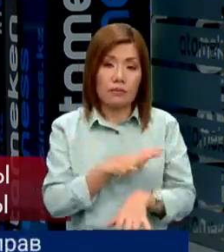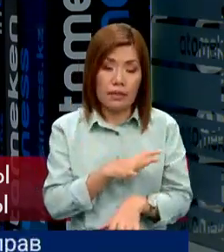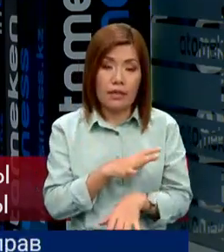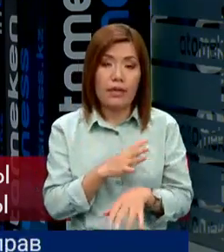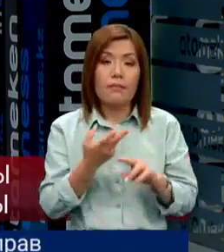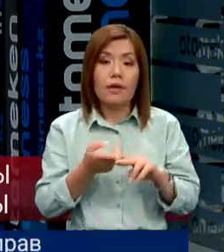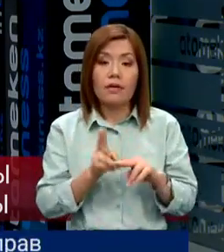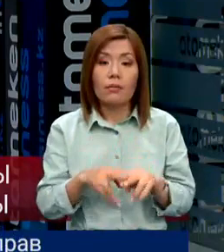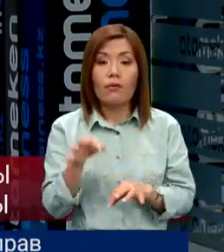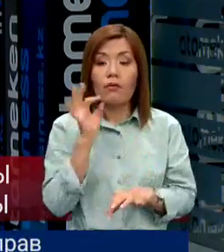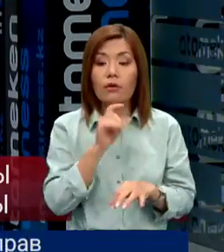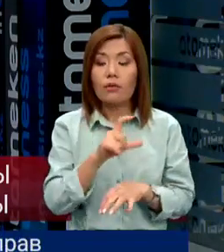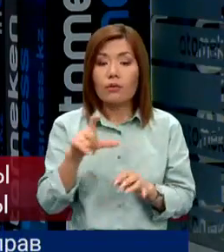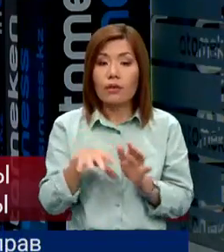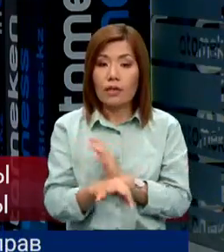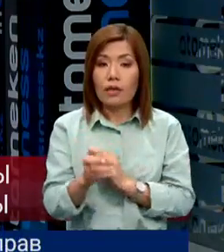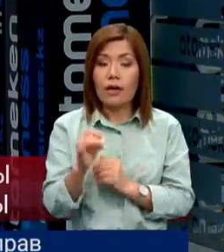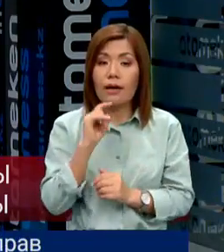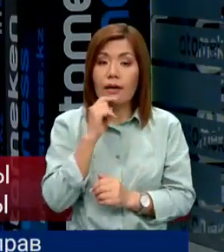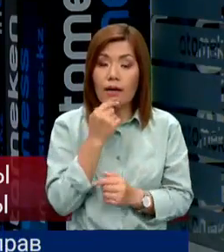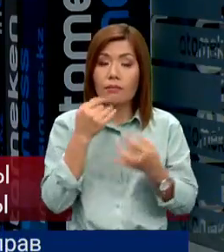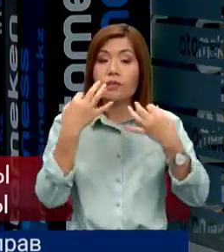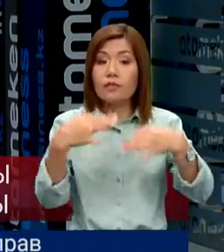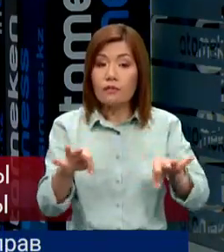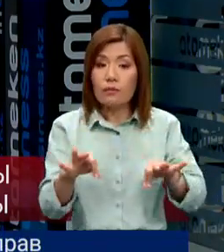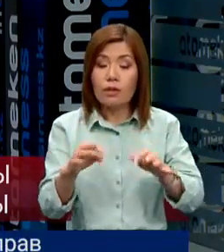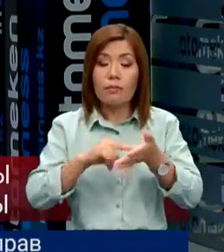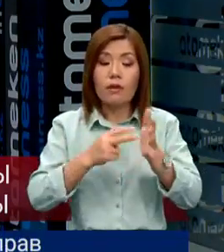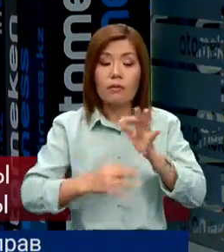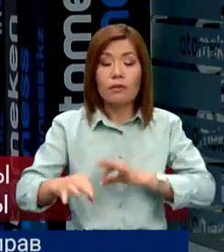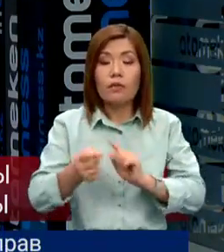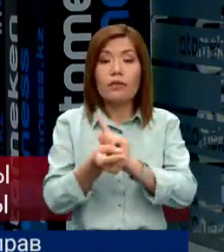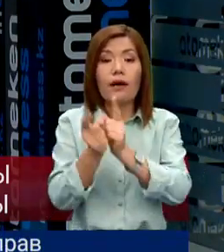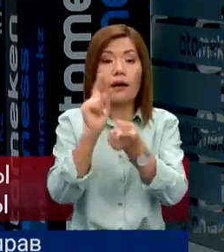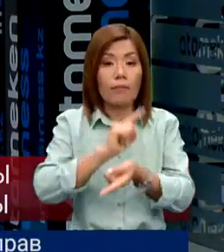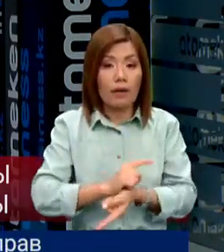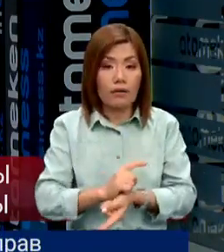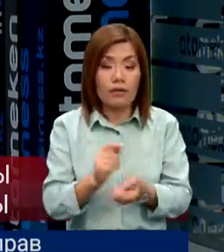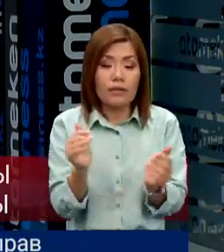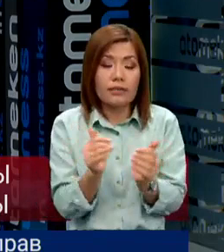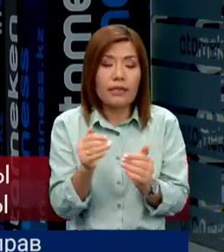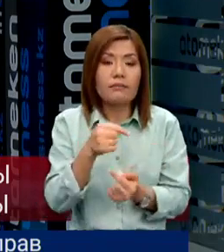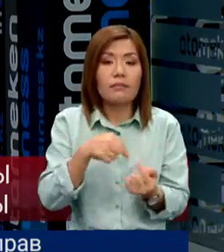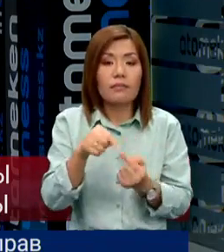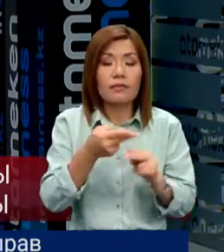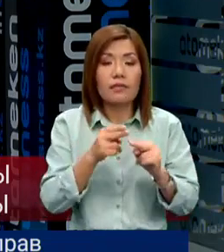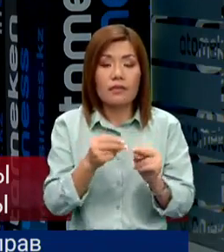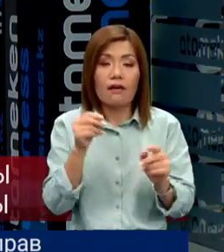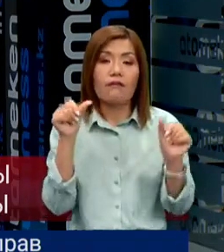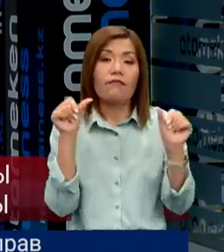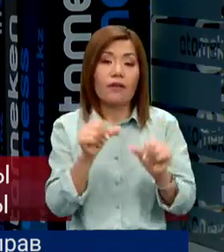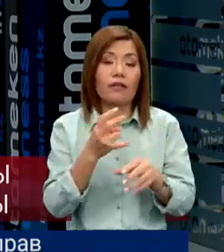мамандары. Фармацевтердің көлеңкелі экономикадан арылу үшін жасалған жоба керісінше шағын бизнесті тұншықтырады деп дабыл қағуына не